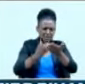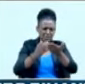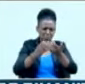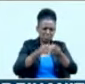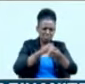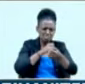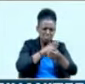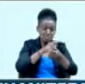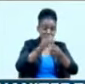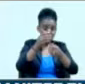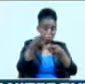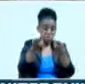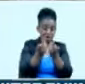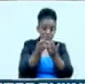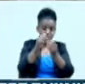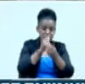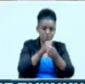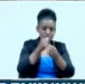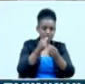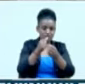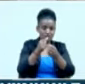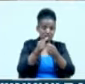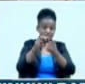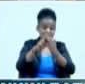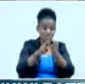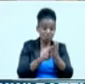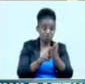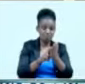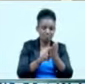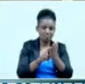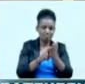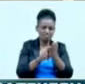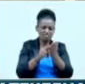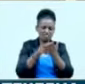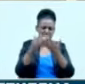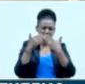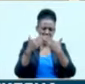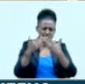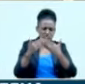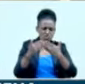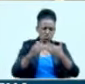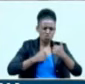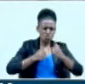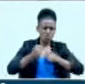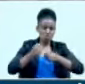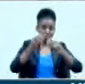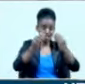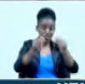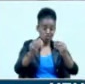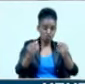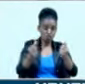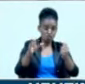neza. Imiryango mpuzamahanga na sosiyete sivili ishingiye kuri iyi raporo nayishima uburyo u Rwanda rukomeje kwitwara mu guhangana